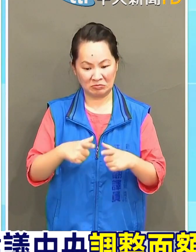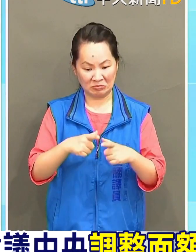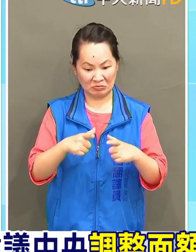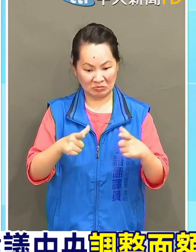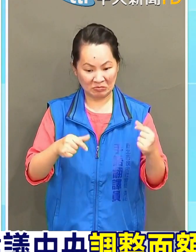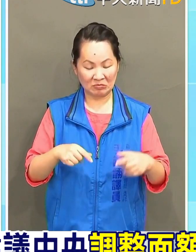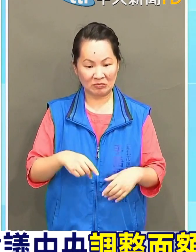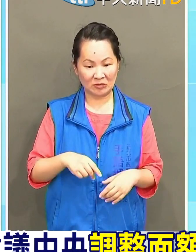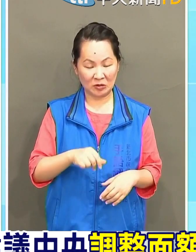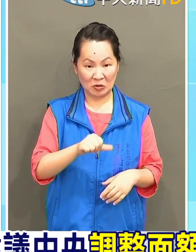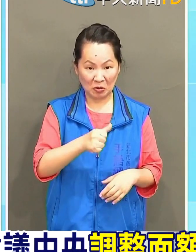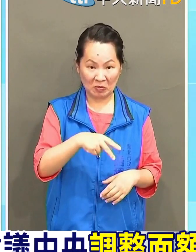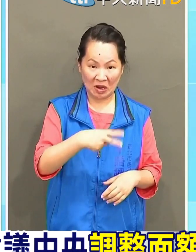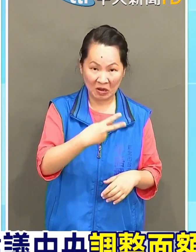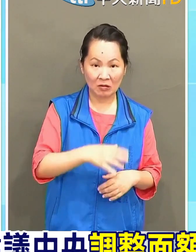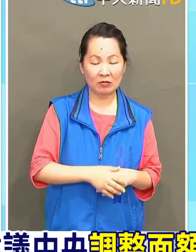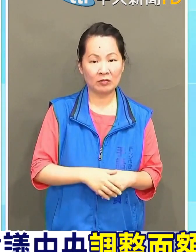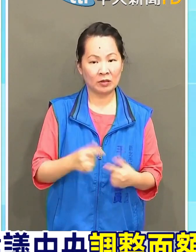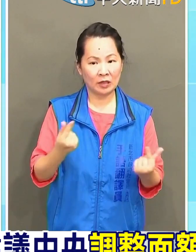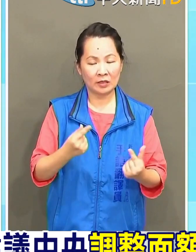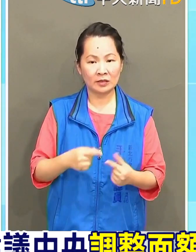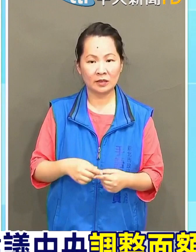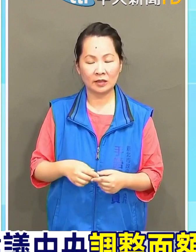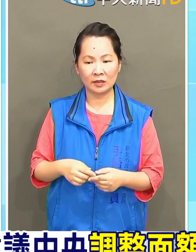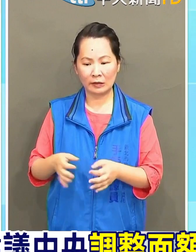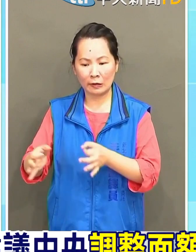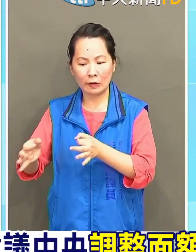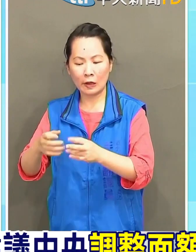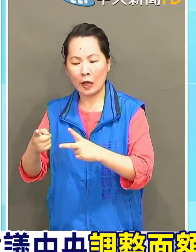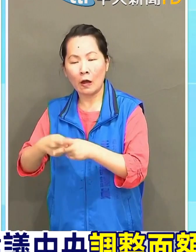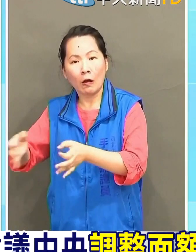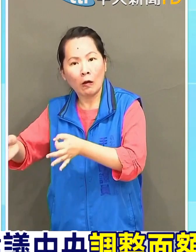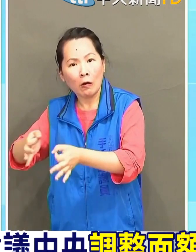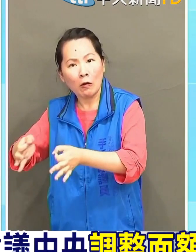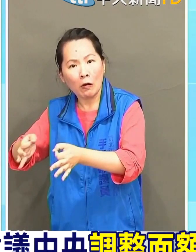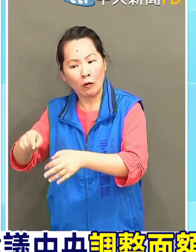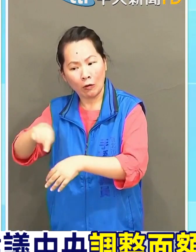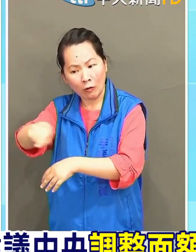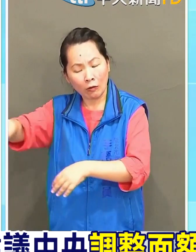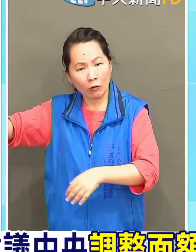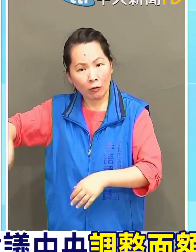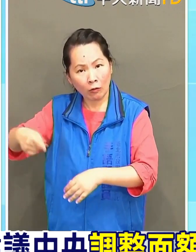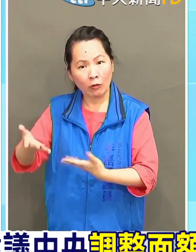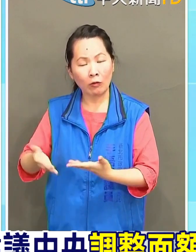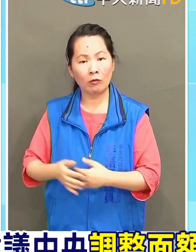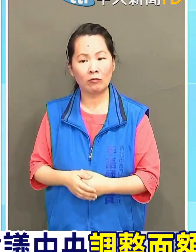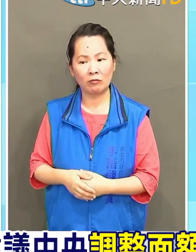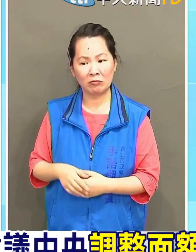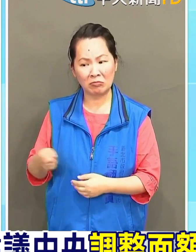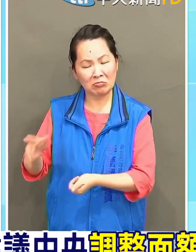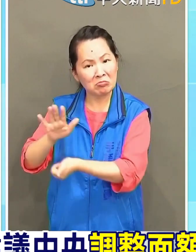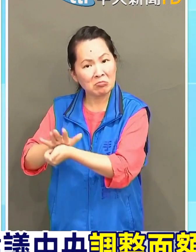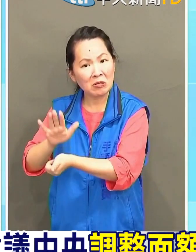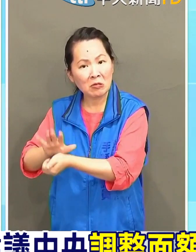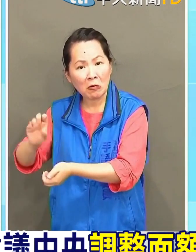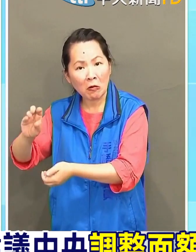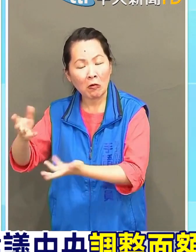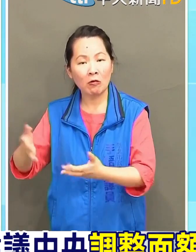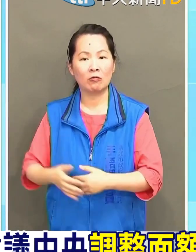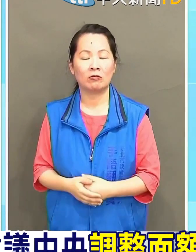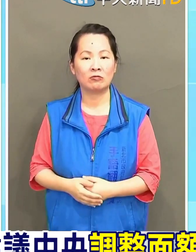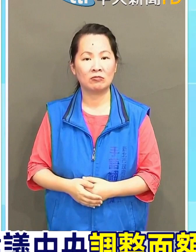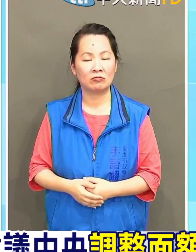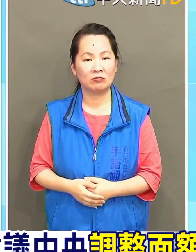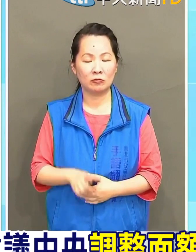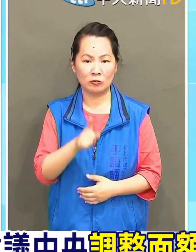对整个经济，尤其在底层的市民经济，到底能不能在使用的方便性，那中央要